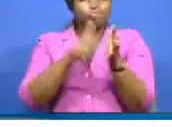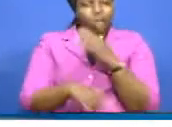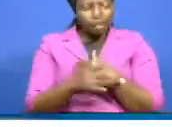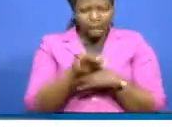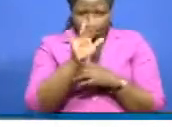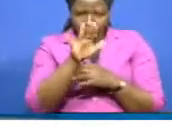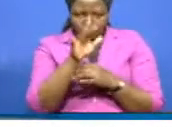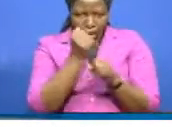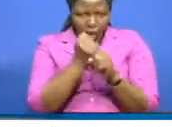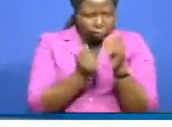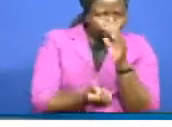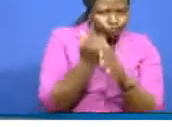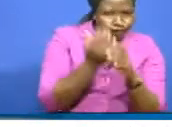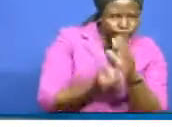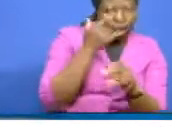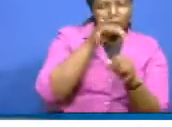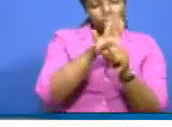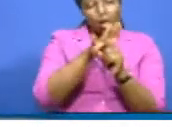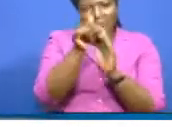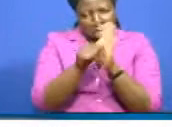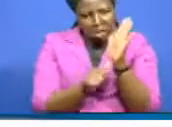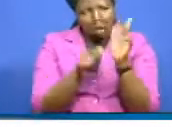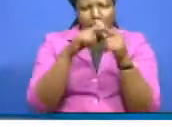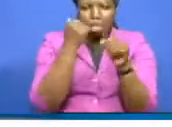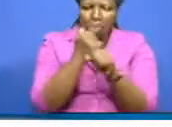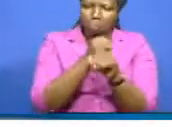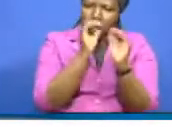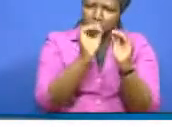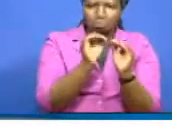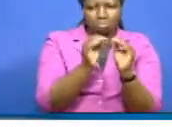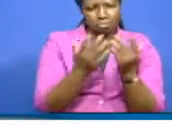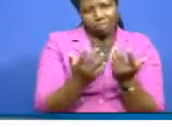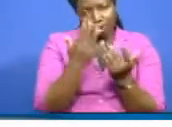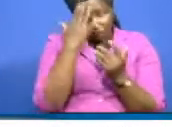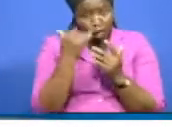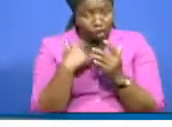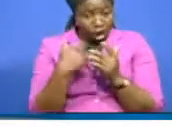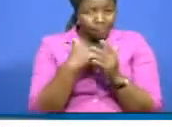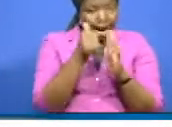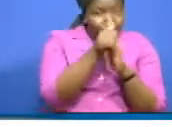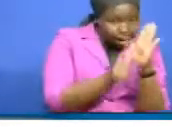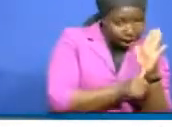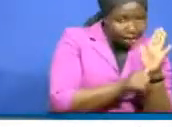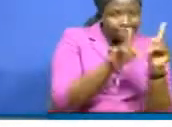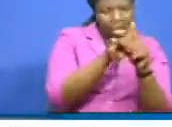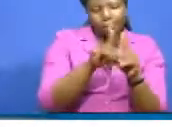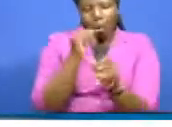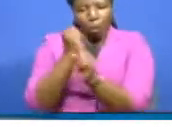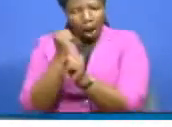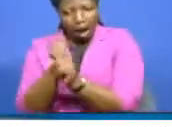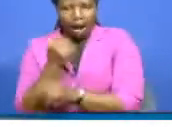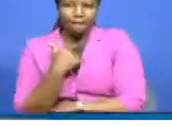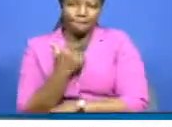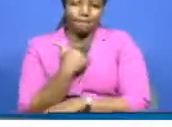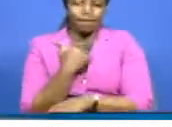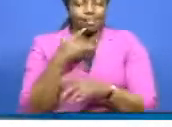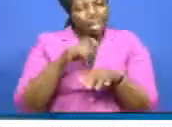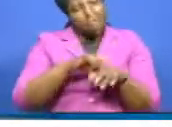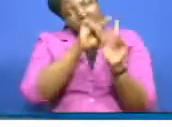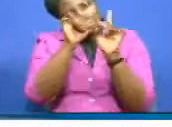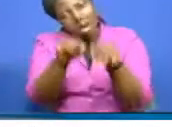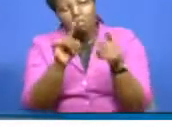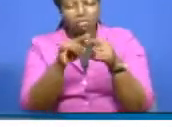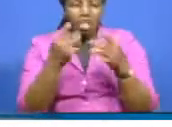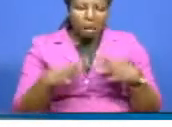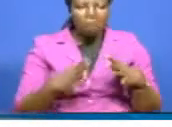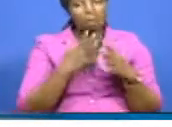sera nyingi bila kazi. Unajua kuna utenda kazi na sera. Wakati wewe unakuja unaambia wananchi kila siku, leo